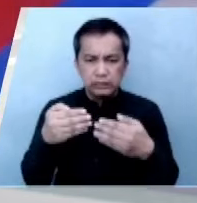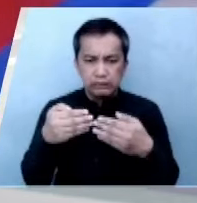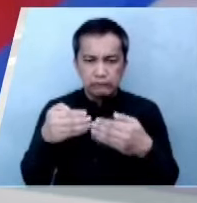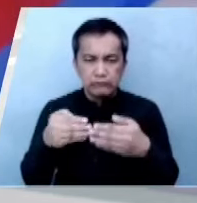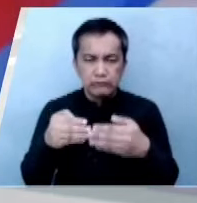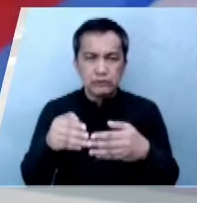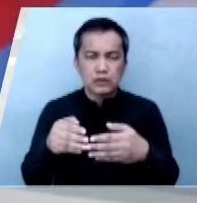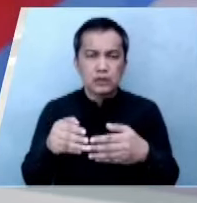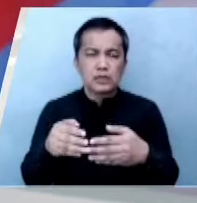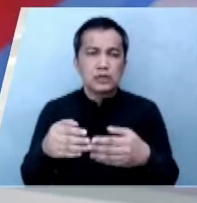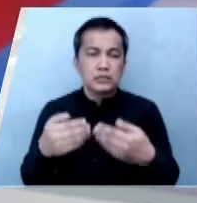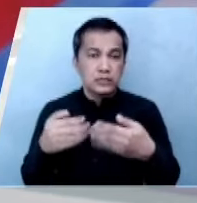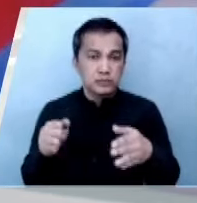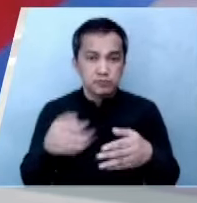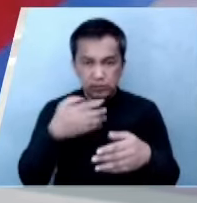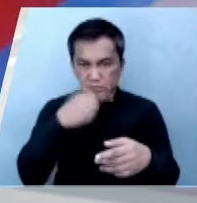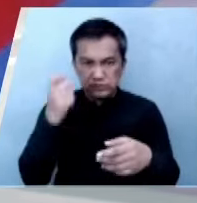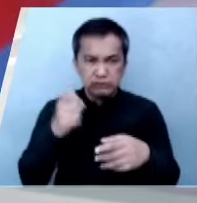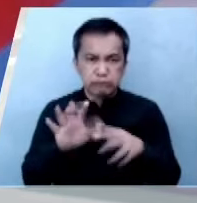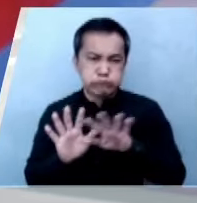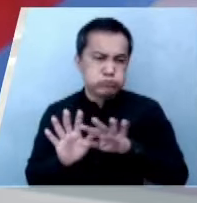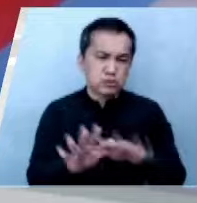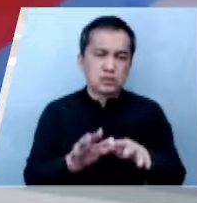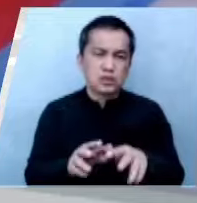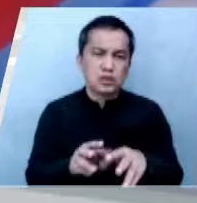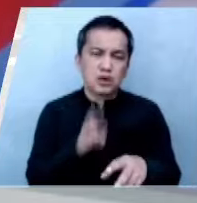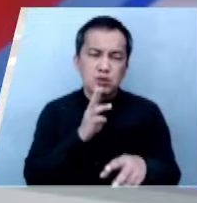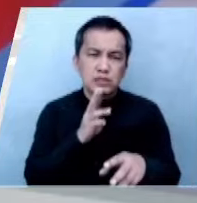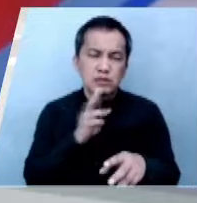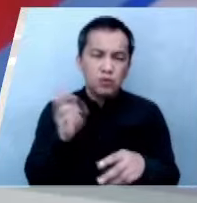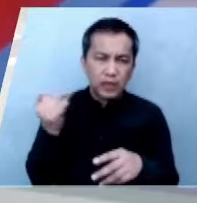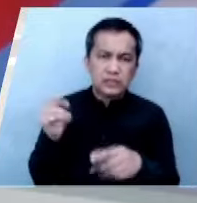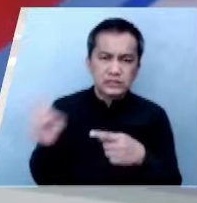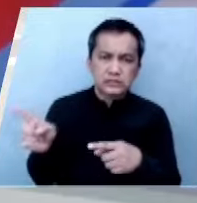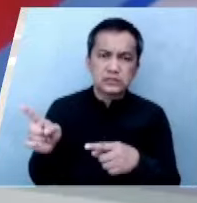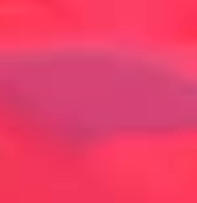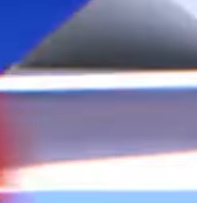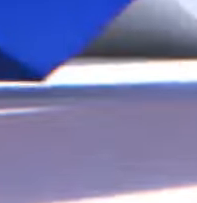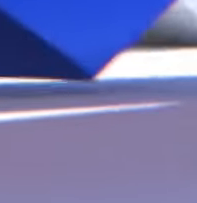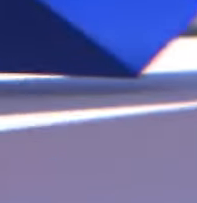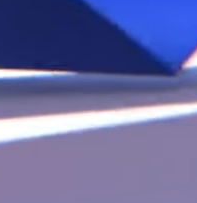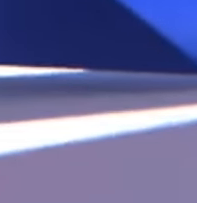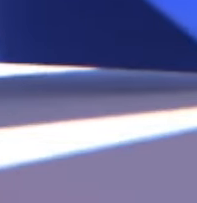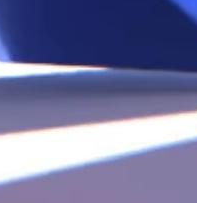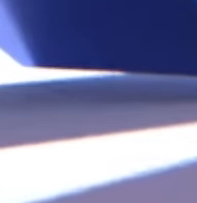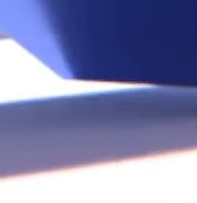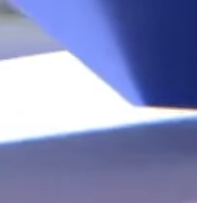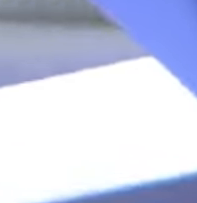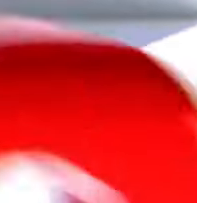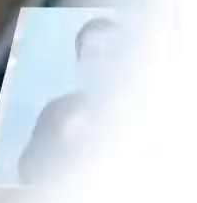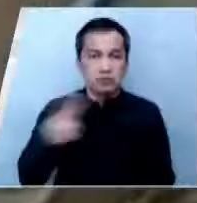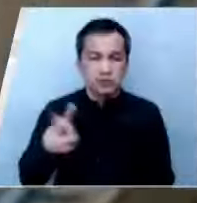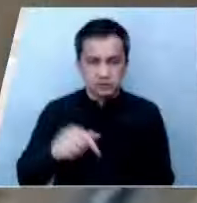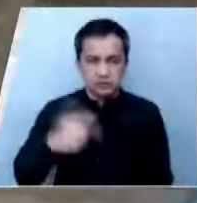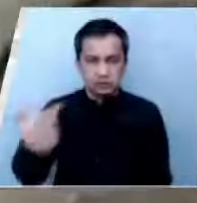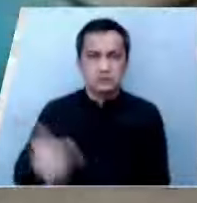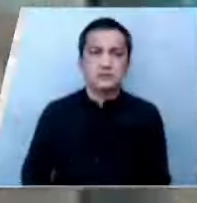tubig, bunsod ng sira pa rin floodgate sa Labotas. Nakatutok si Darlene Kai.